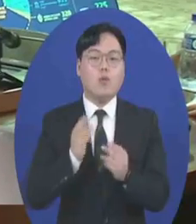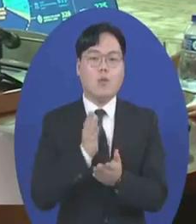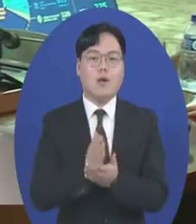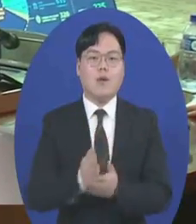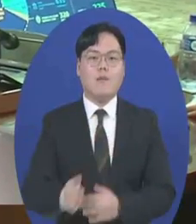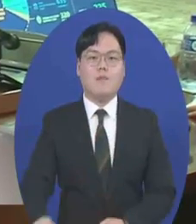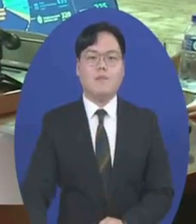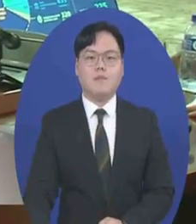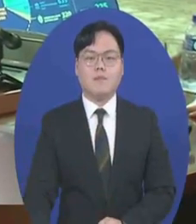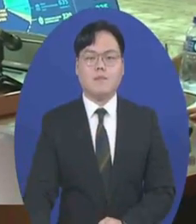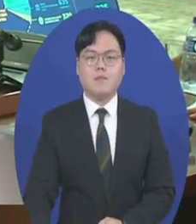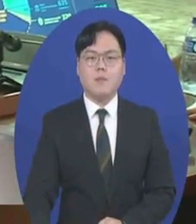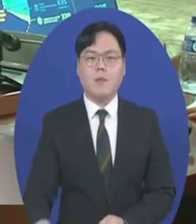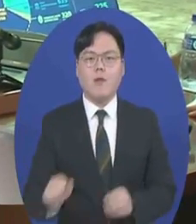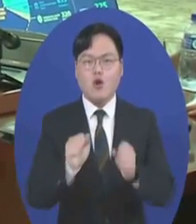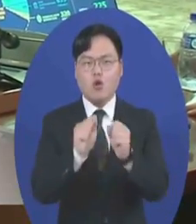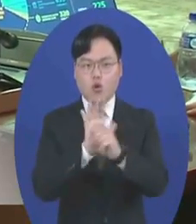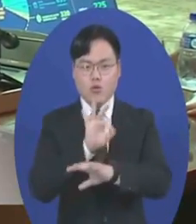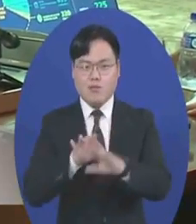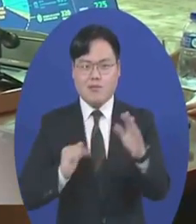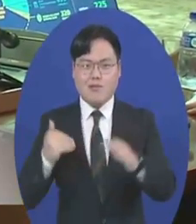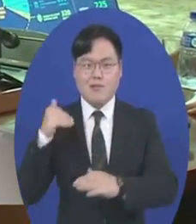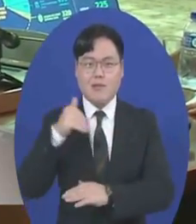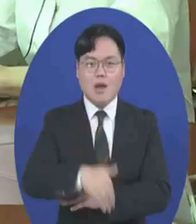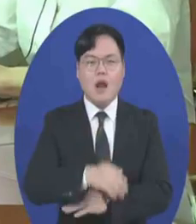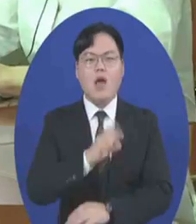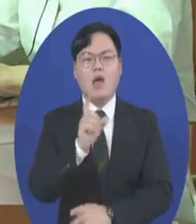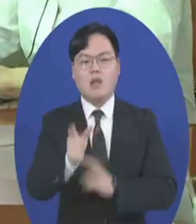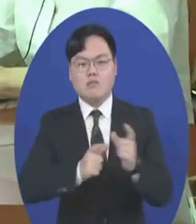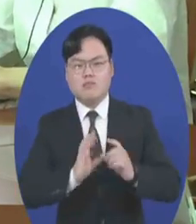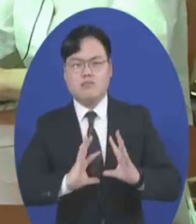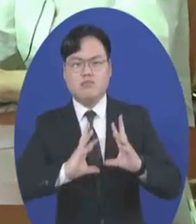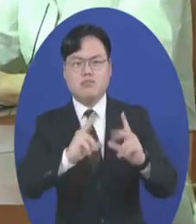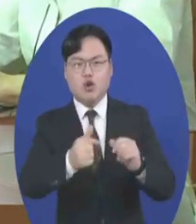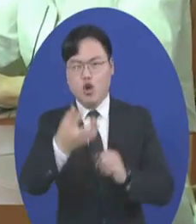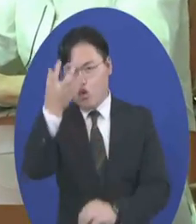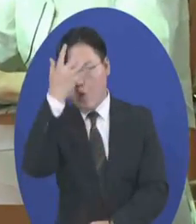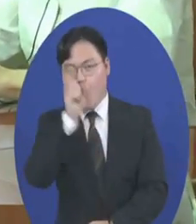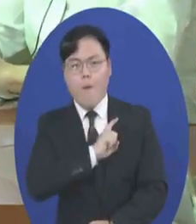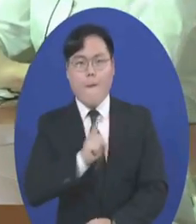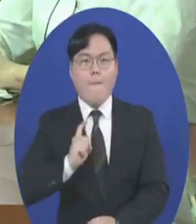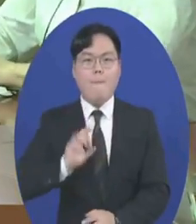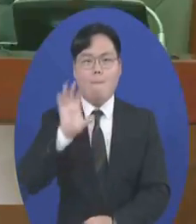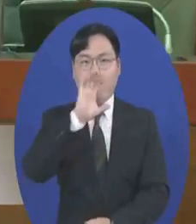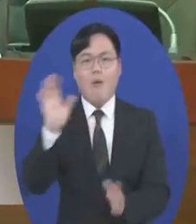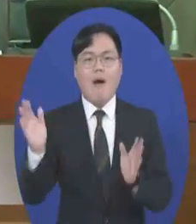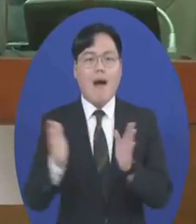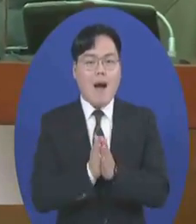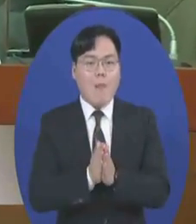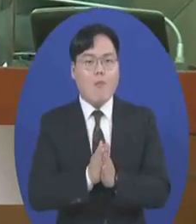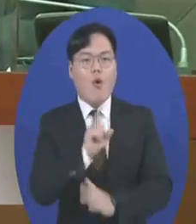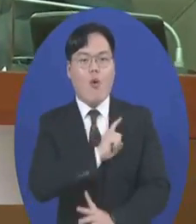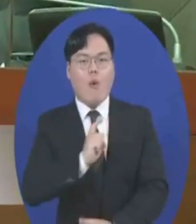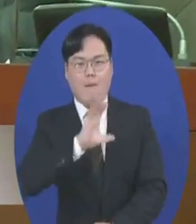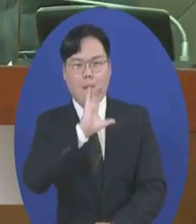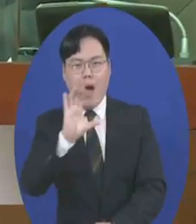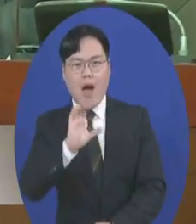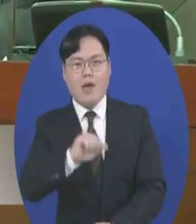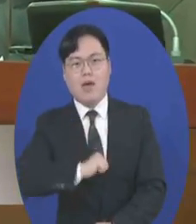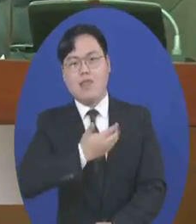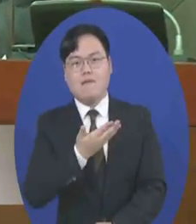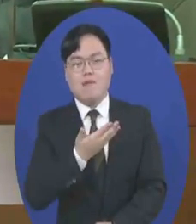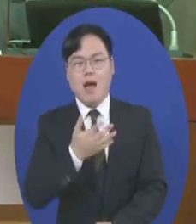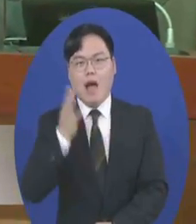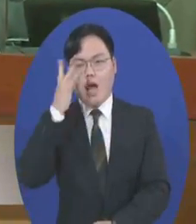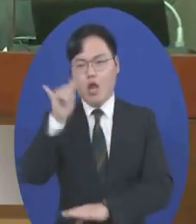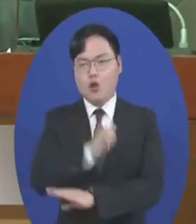өгдөг байгаа. Цар тахлын дараах эдийн засгаа сэргээхийн тулд төр хувийн хвшилтэд хамтран ажиллах, хувийн хвшлийн оролцоог нэмэгдүүлэх,